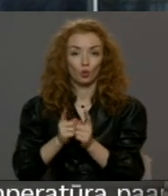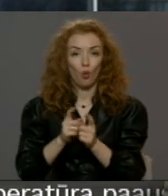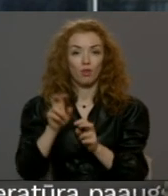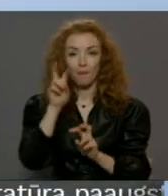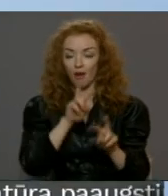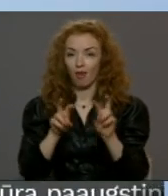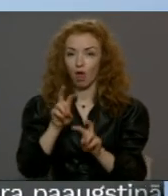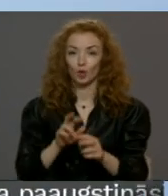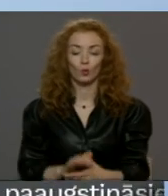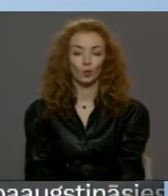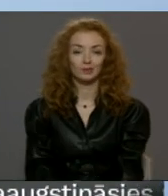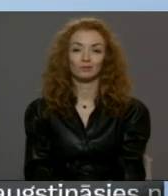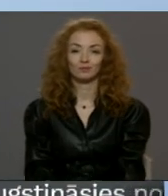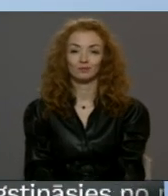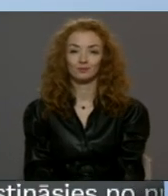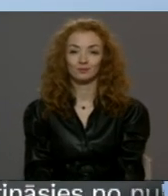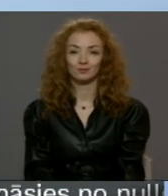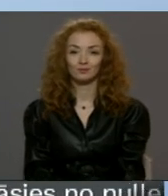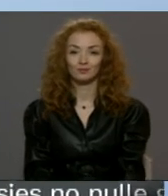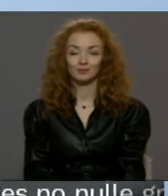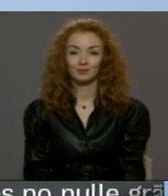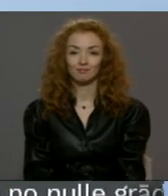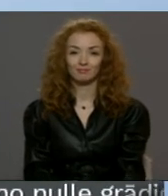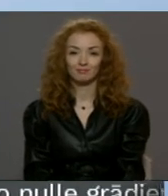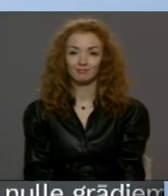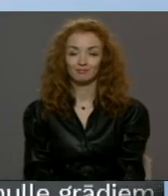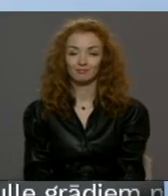meklējumos. Ausma Sprukte, Vitālijs Dudarenoks, Latgales reģionālā televīzija.